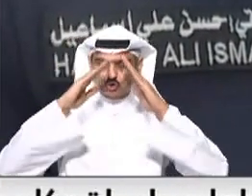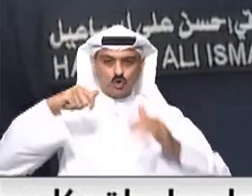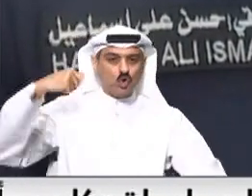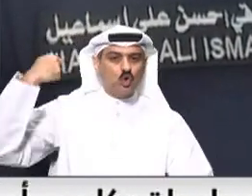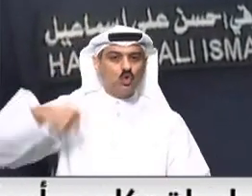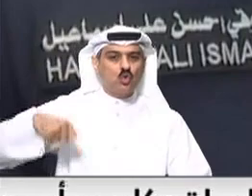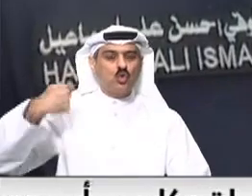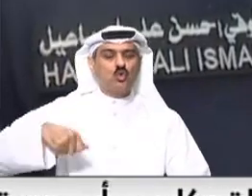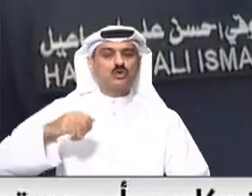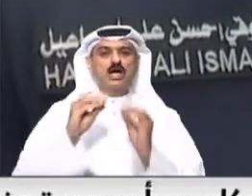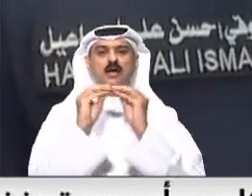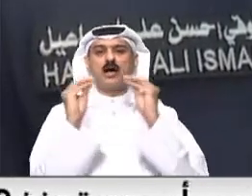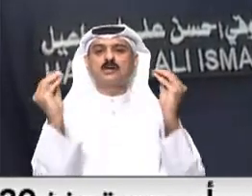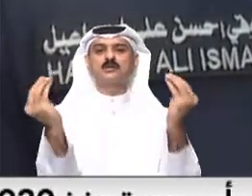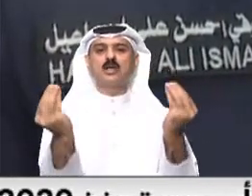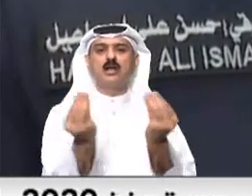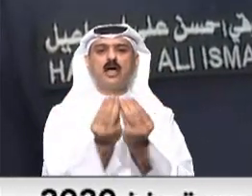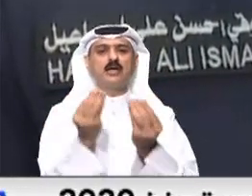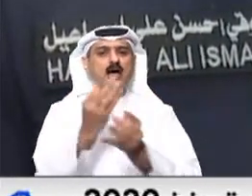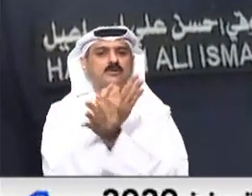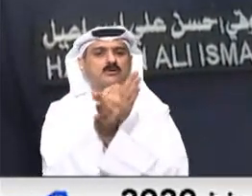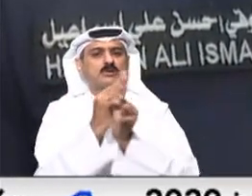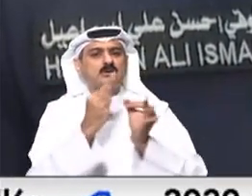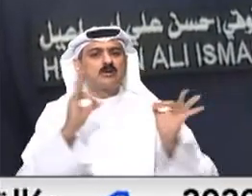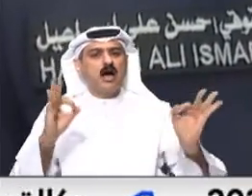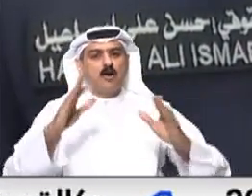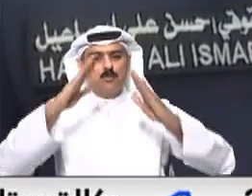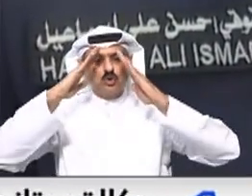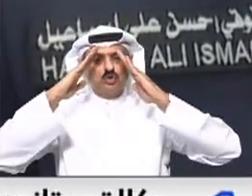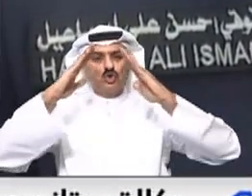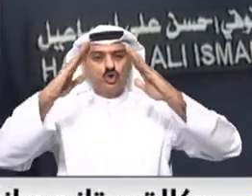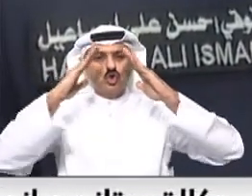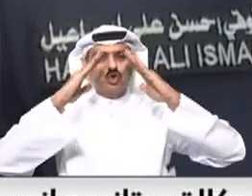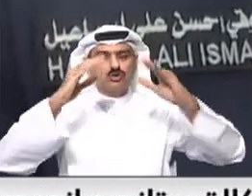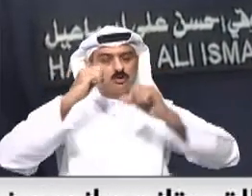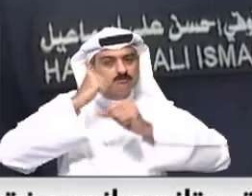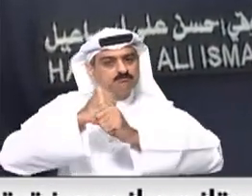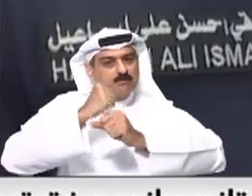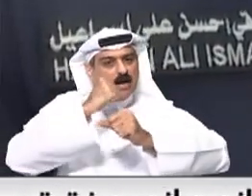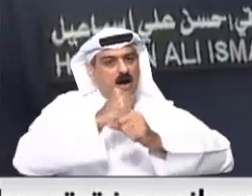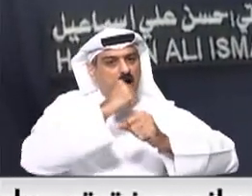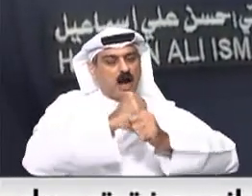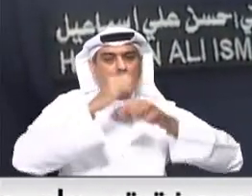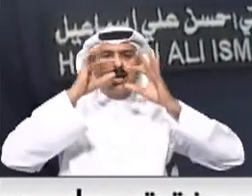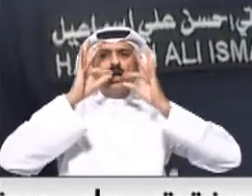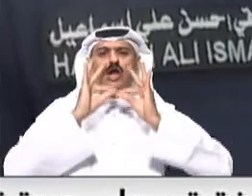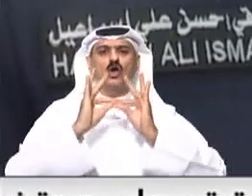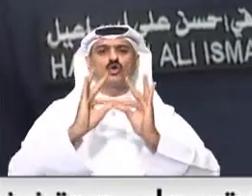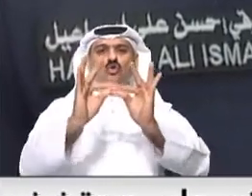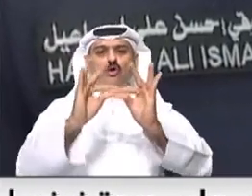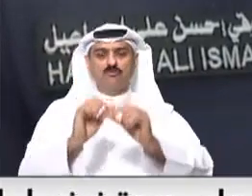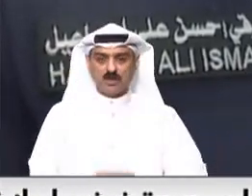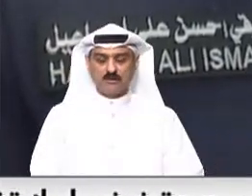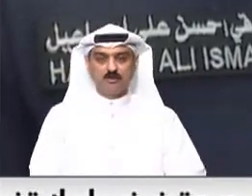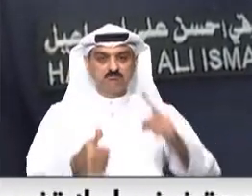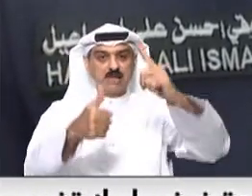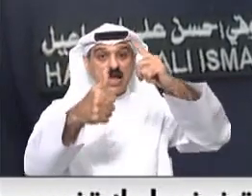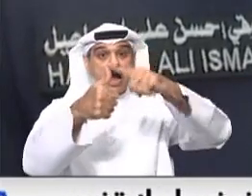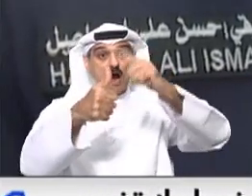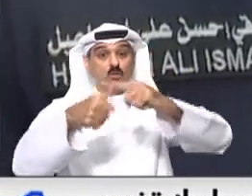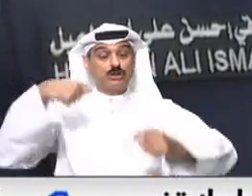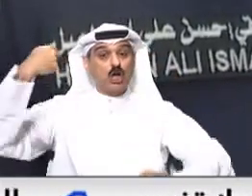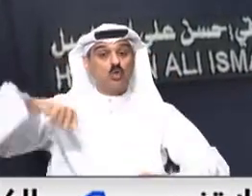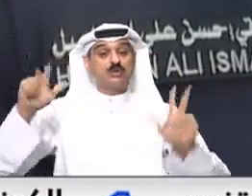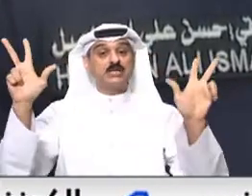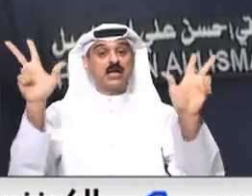والهيئات واللي ساعدتنا في القيام بهذا العمل الدؤوب، وخص بالذكر وزارة الإعلام،